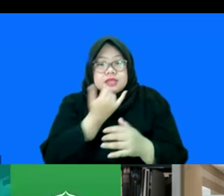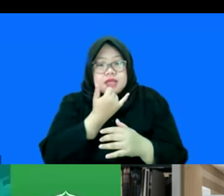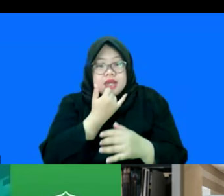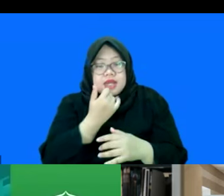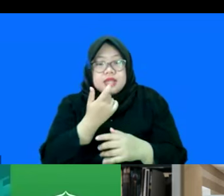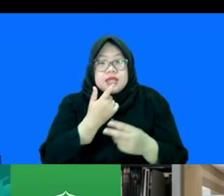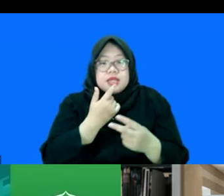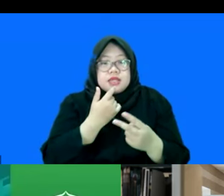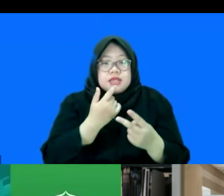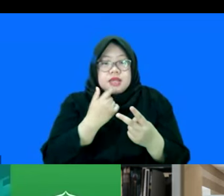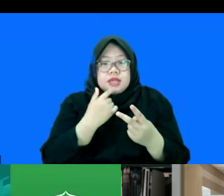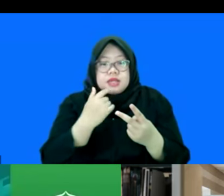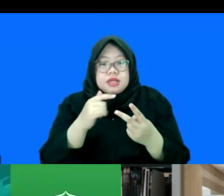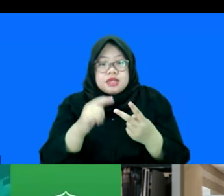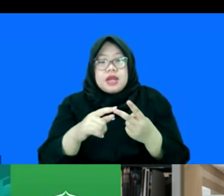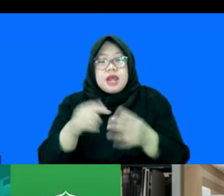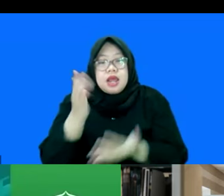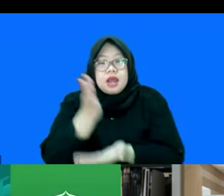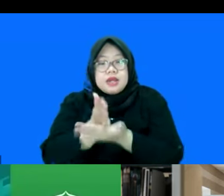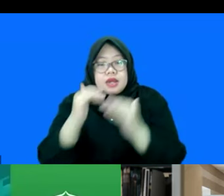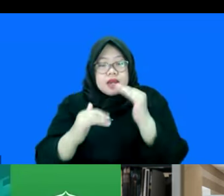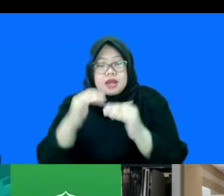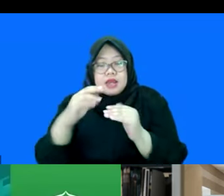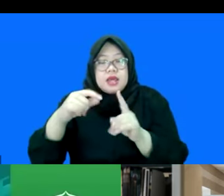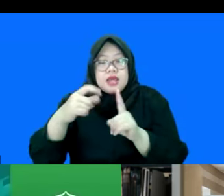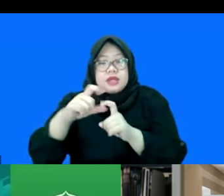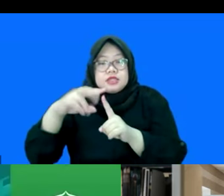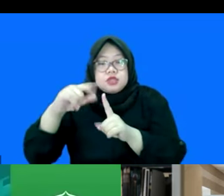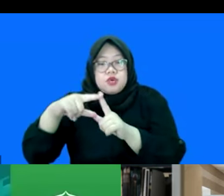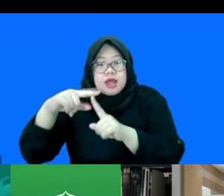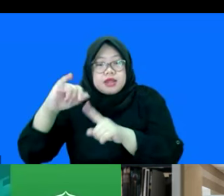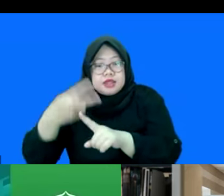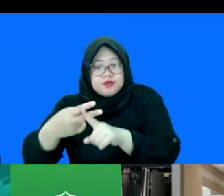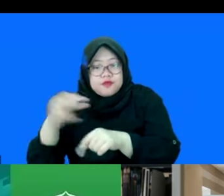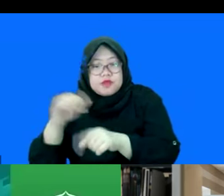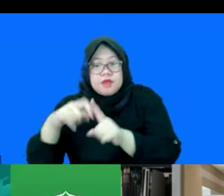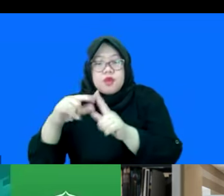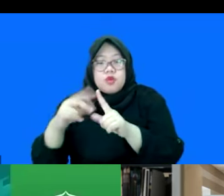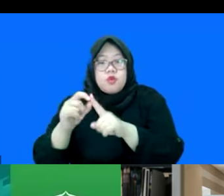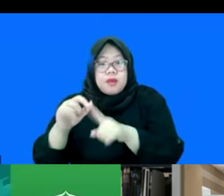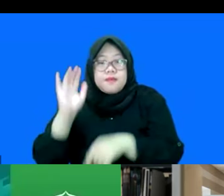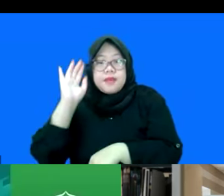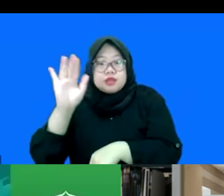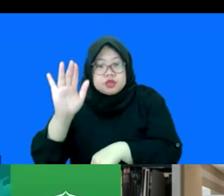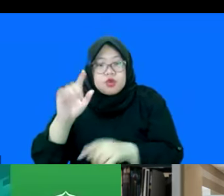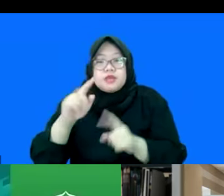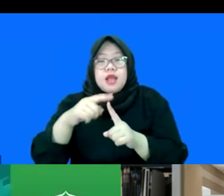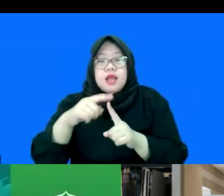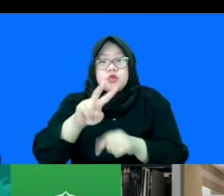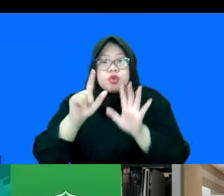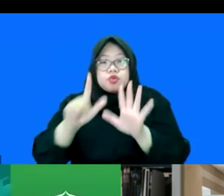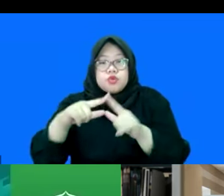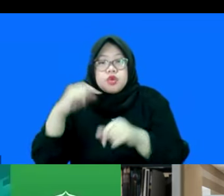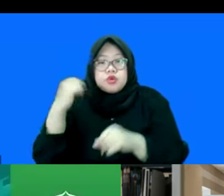penerapan keadilan restoratif dalam RUU KUHP yang akan diselenggarakan pada besok hari, tanggal 27 Agustus pukul